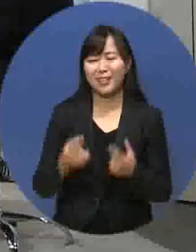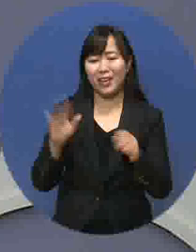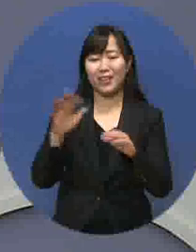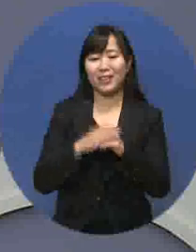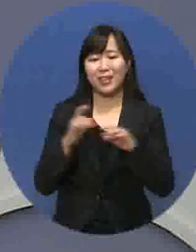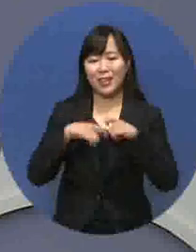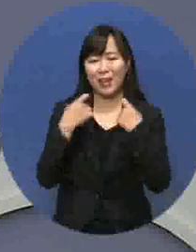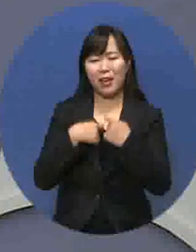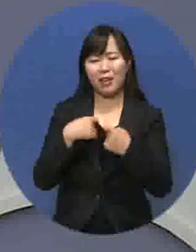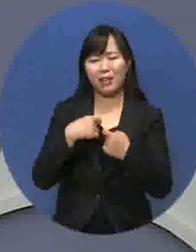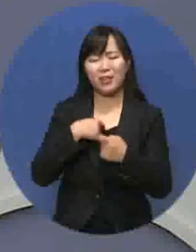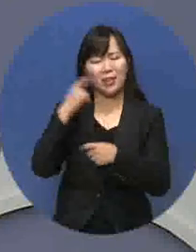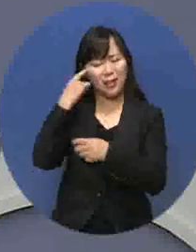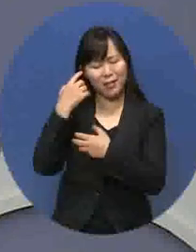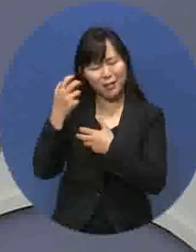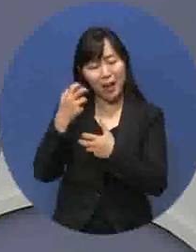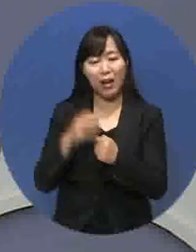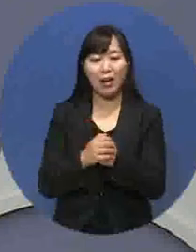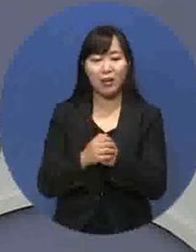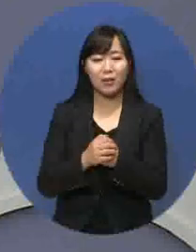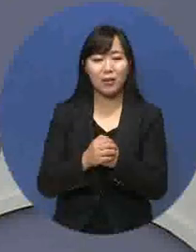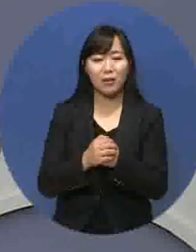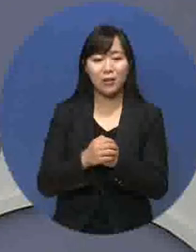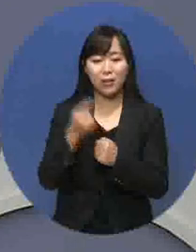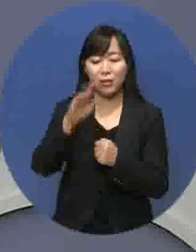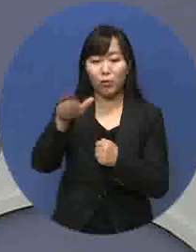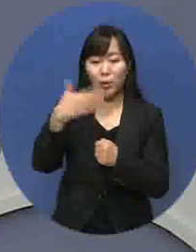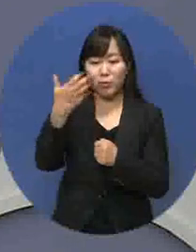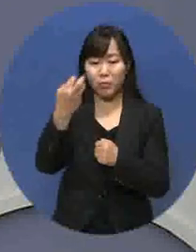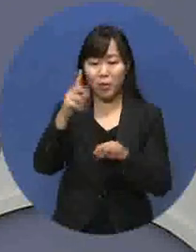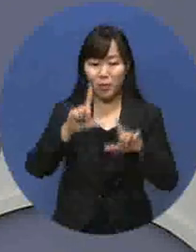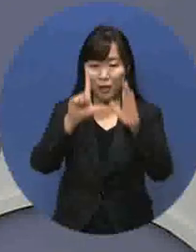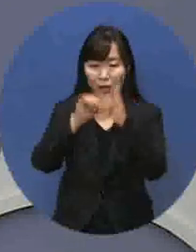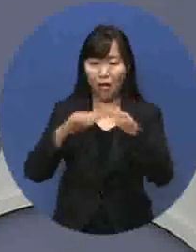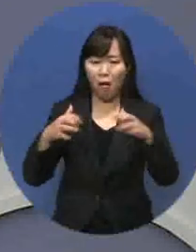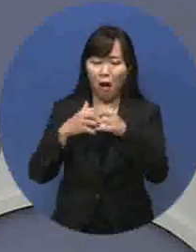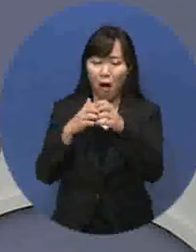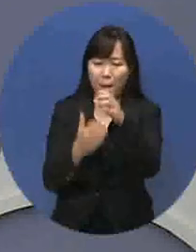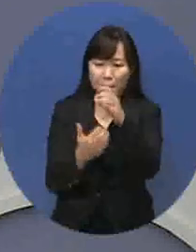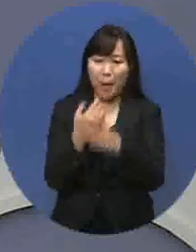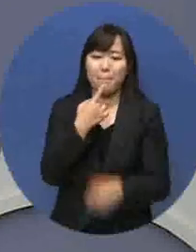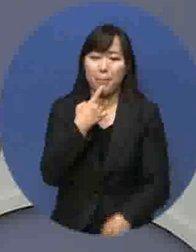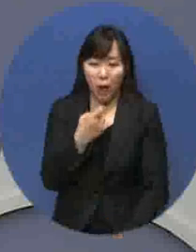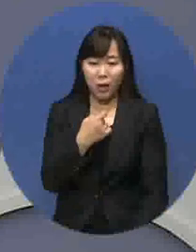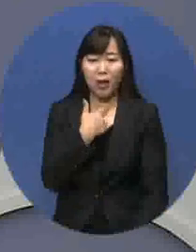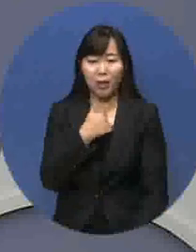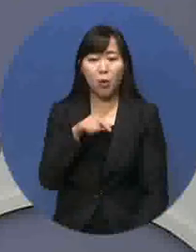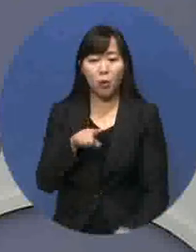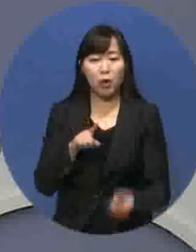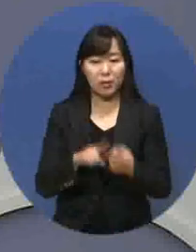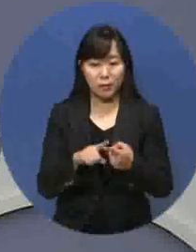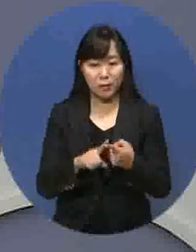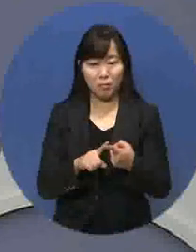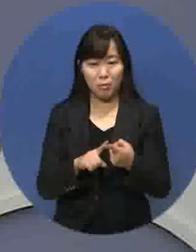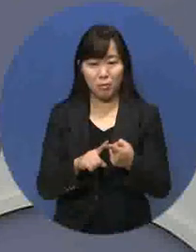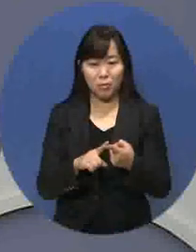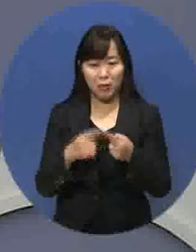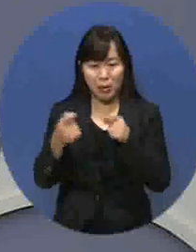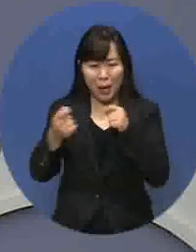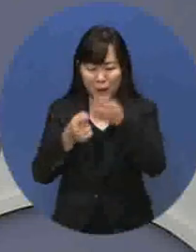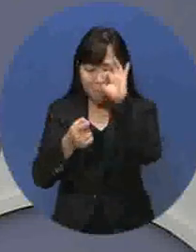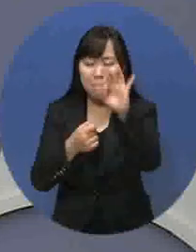저는 개인적인 트라우마였어요. 아. 93년도에 전쟁이 날 뻔했었던 걸 이제 좀 가까이서